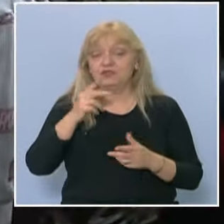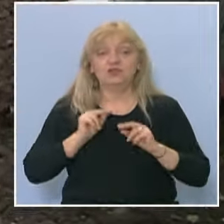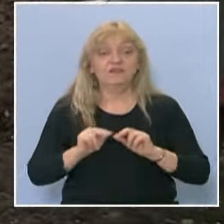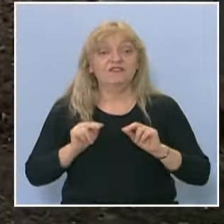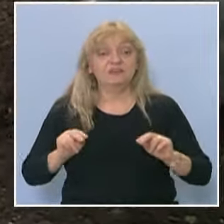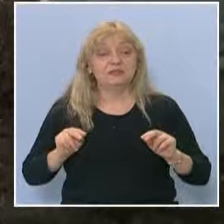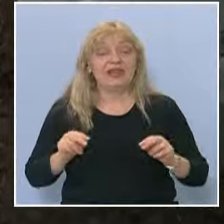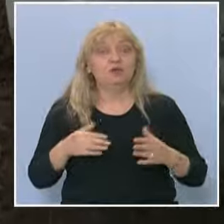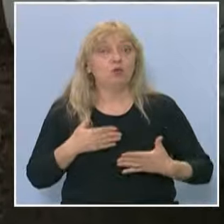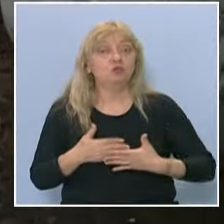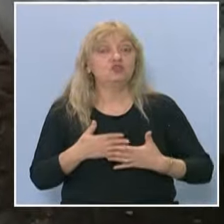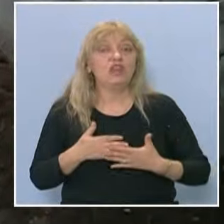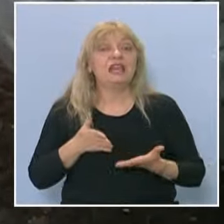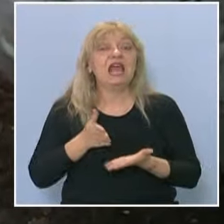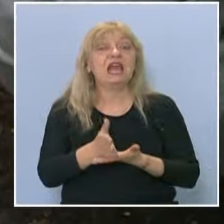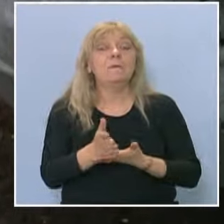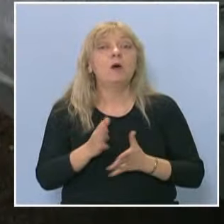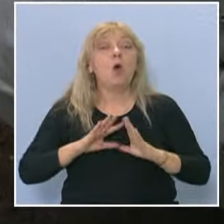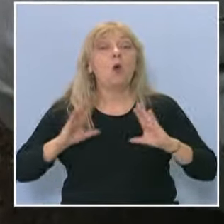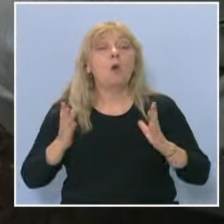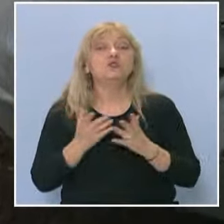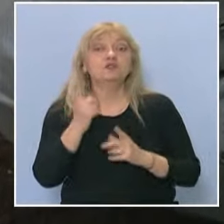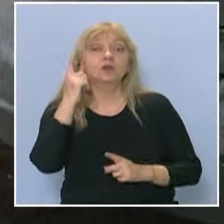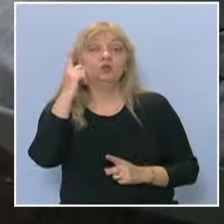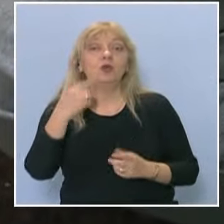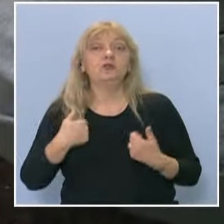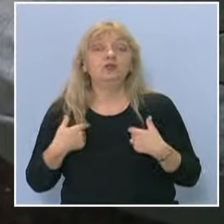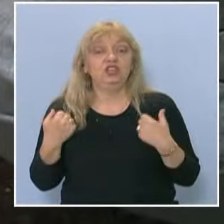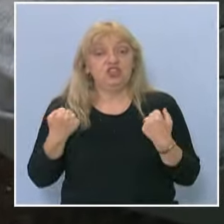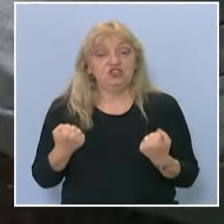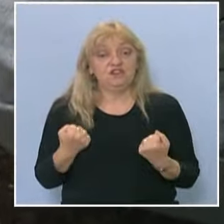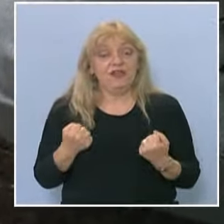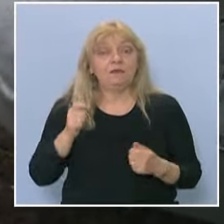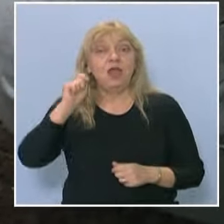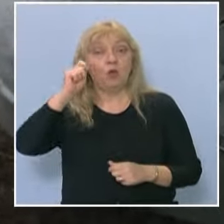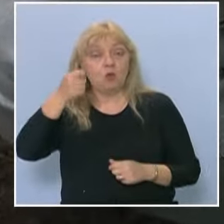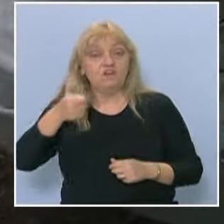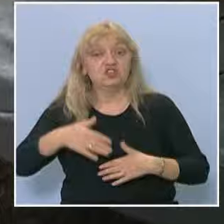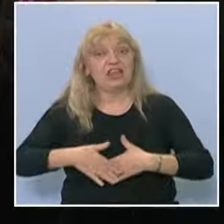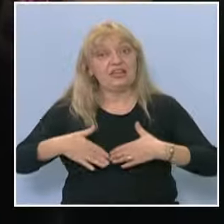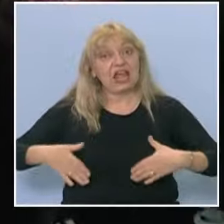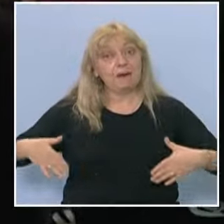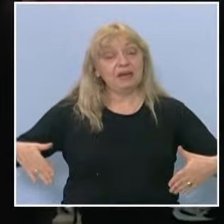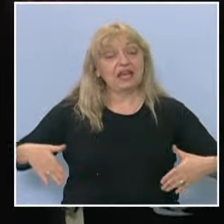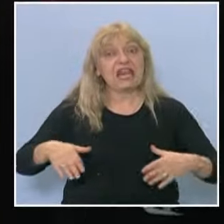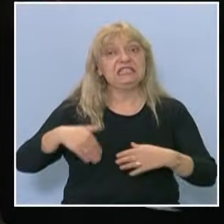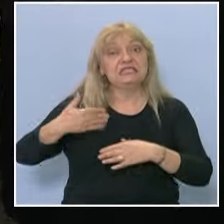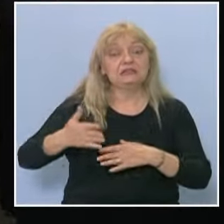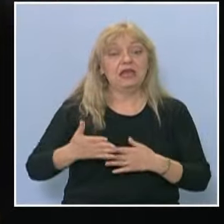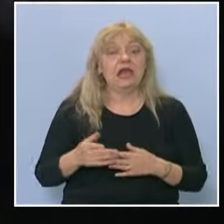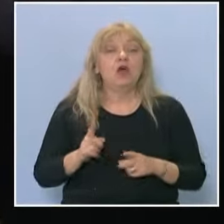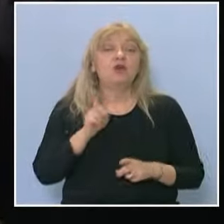към обществото, в което живеем, и уважение към чуждите граници. Човек, ако не знае какви са неговите права, как ще